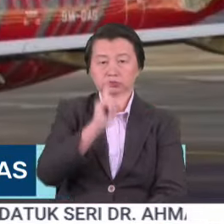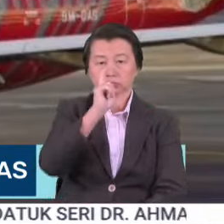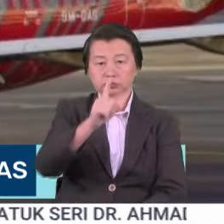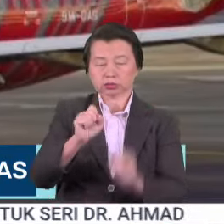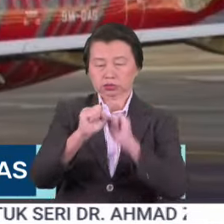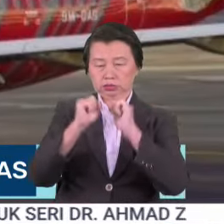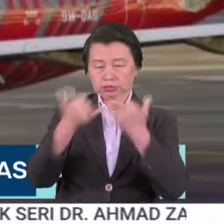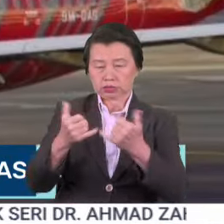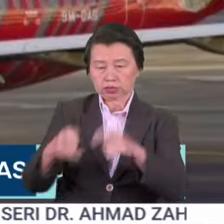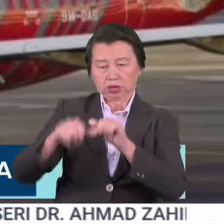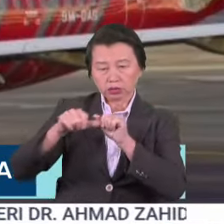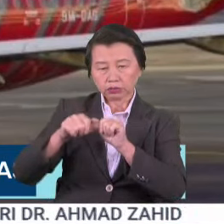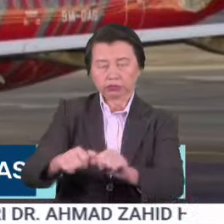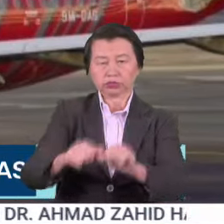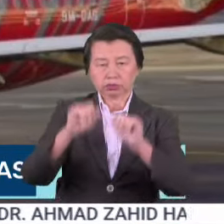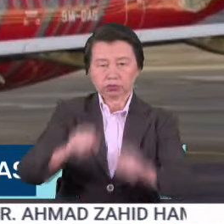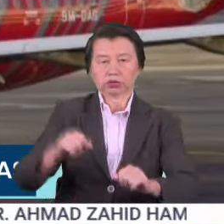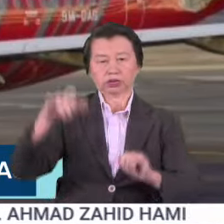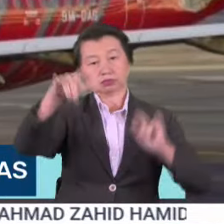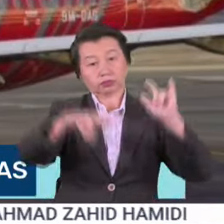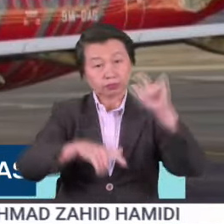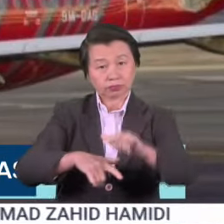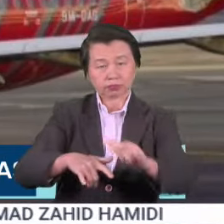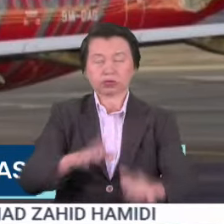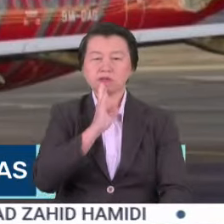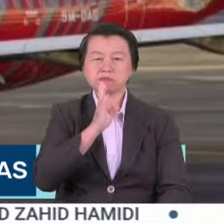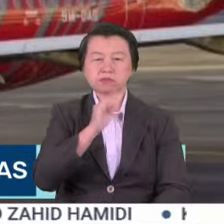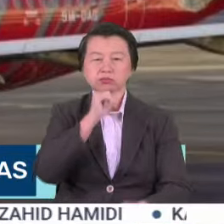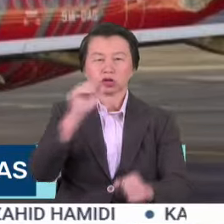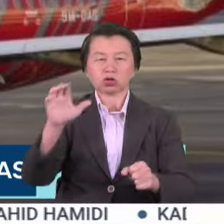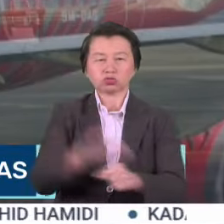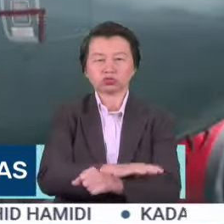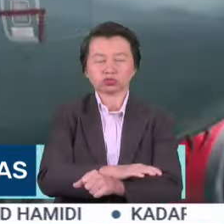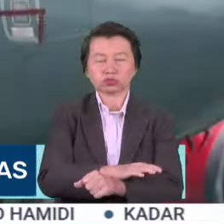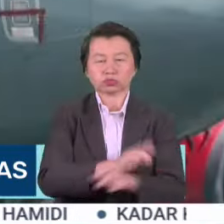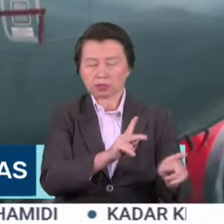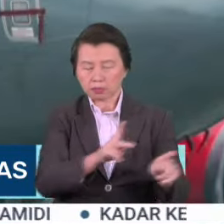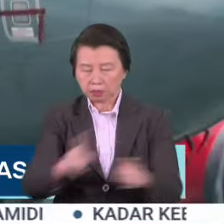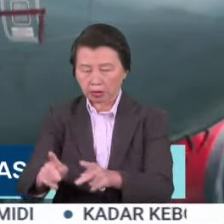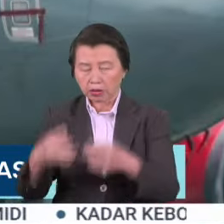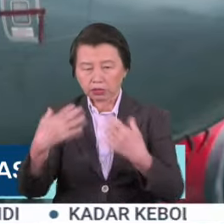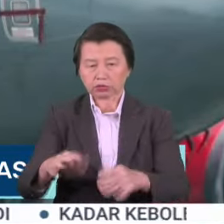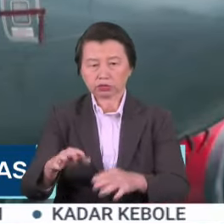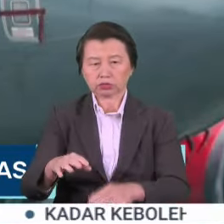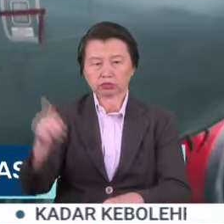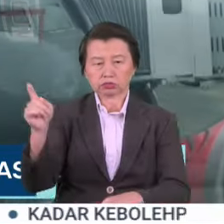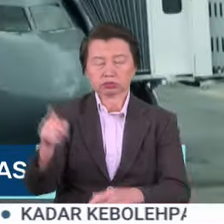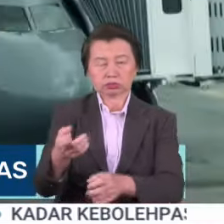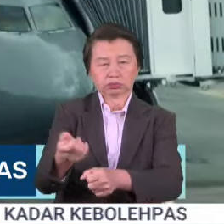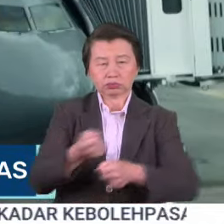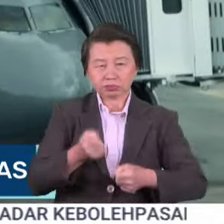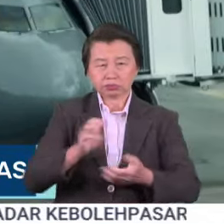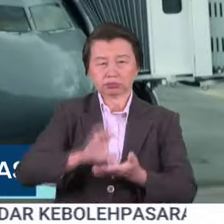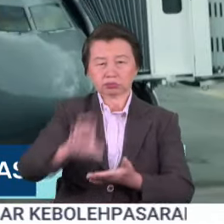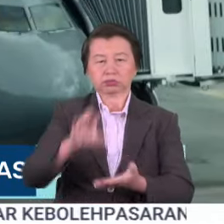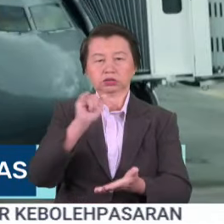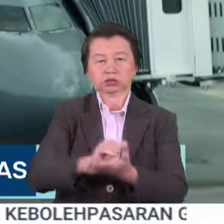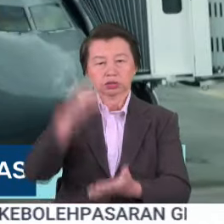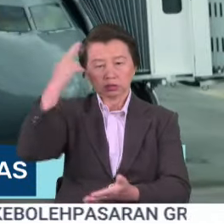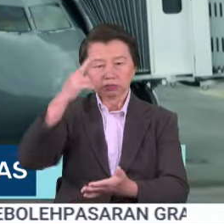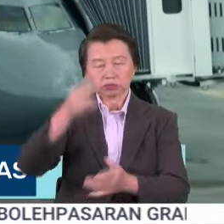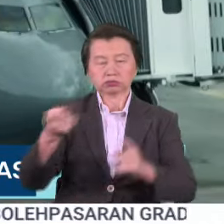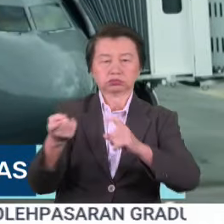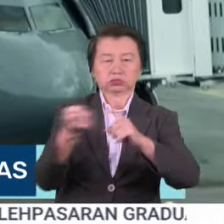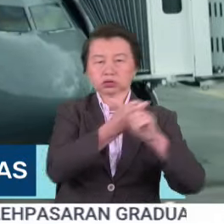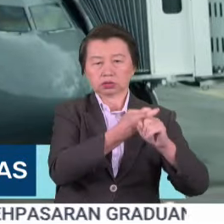memastikan syarikat itu terus beroperasi. Beliau berkata kekurangan pelan kontingensi setelah penarikan pelabur antara faktor